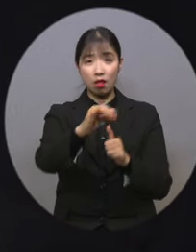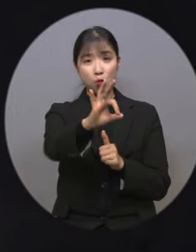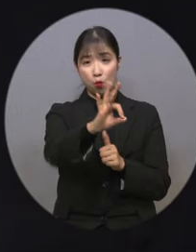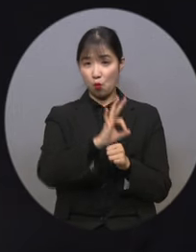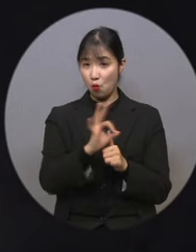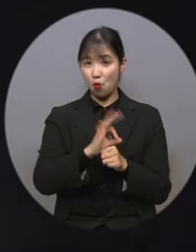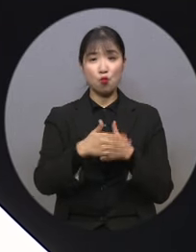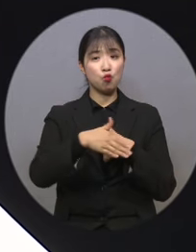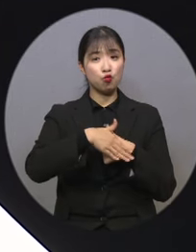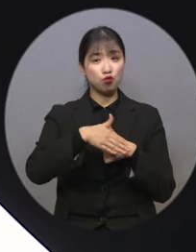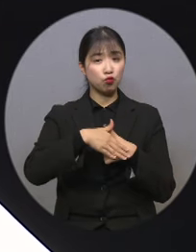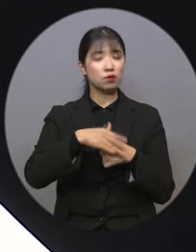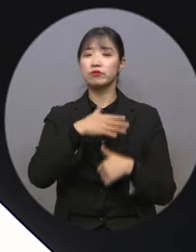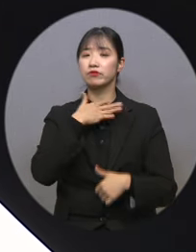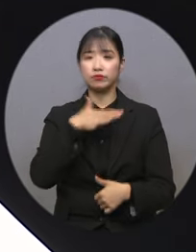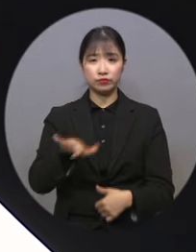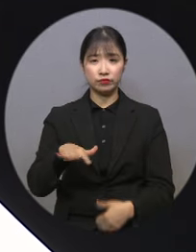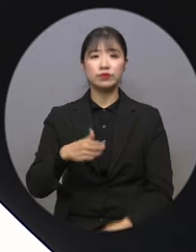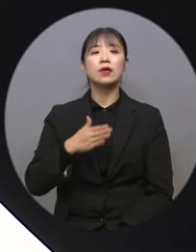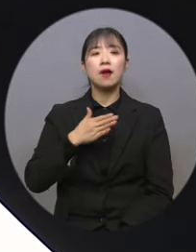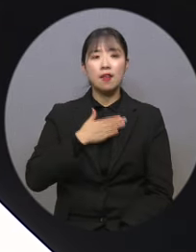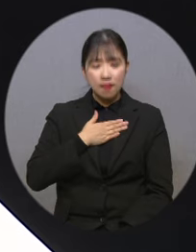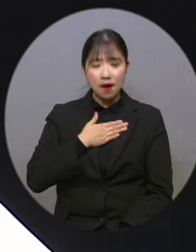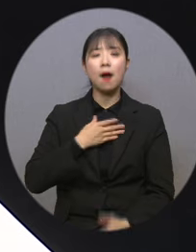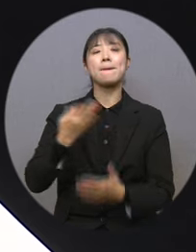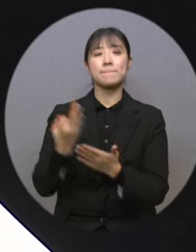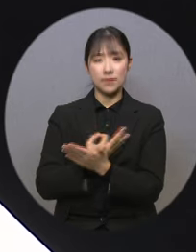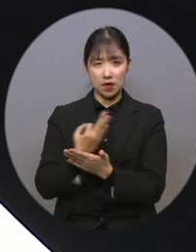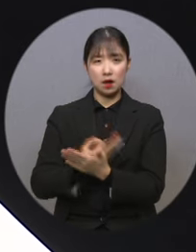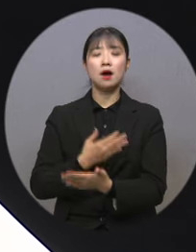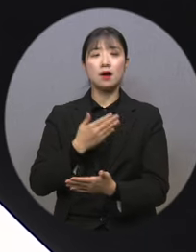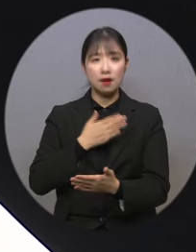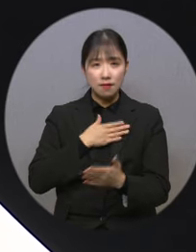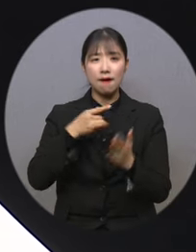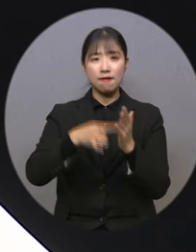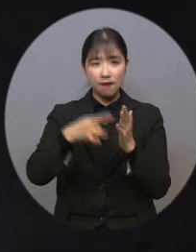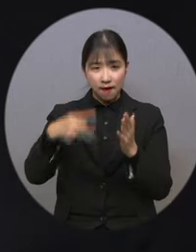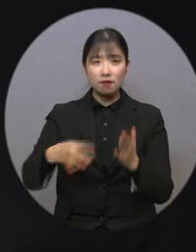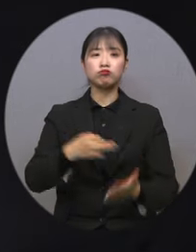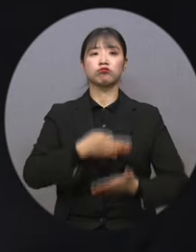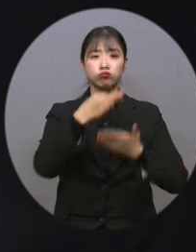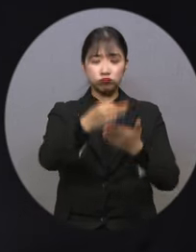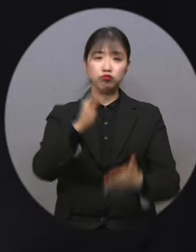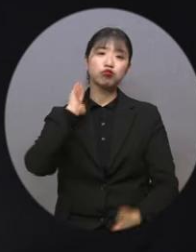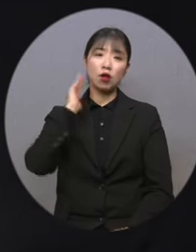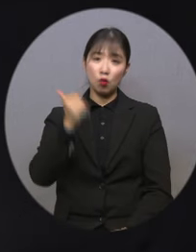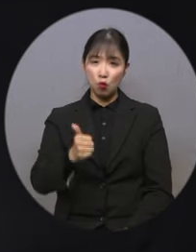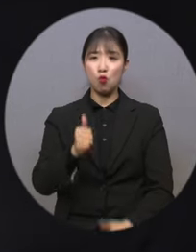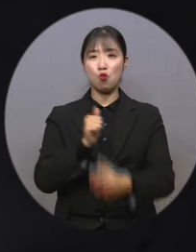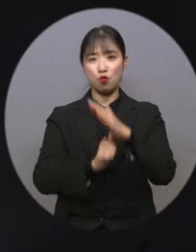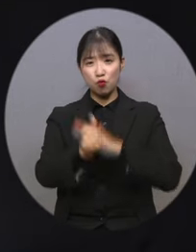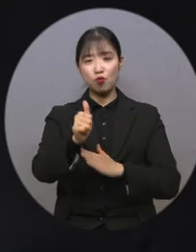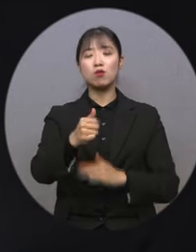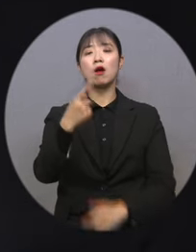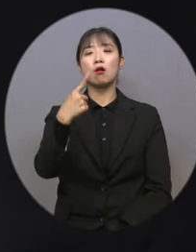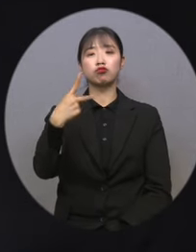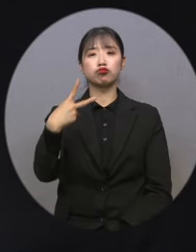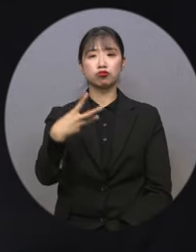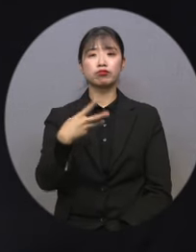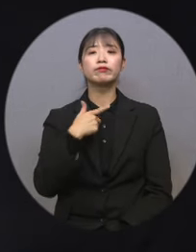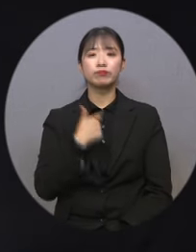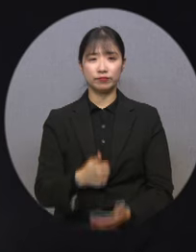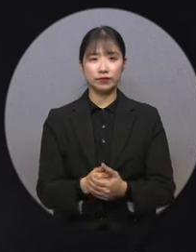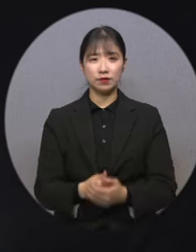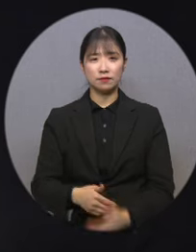적이 없습니다. 자신의 제가 벌어가지고 제가 세금 내고 대통령 세 번 나가죠. 그래서 어떤